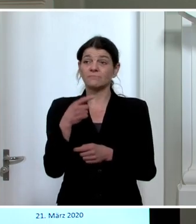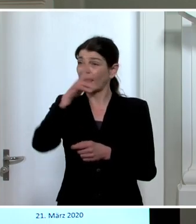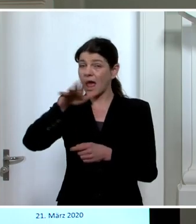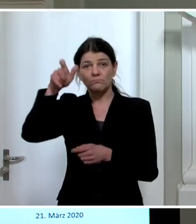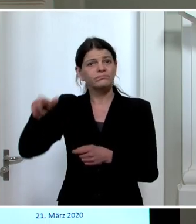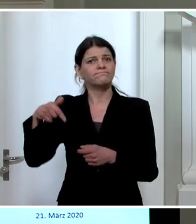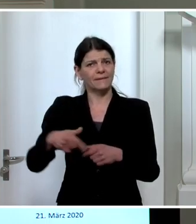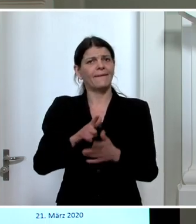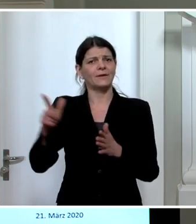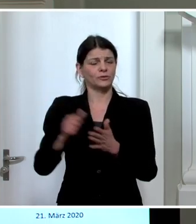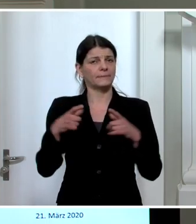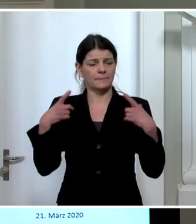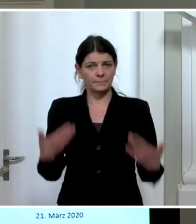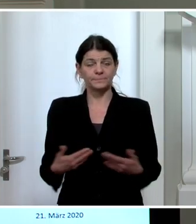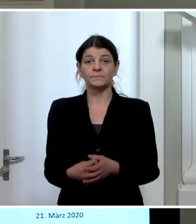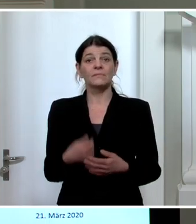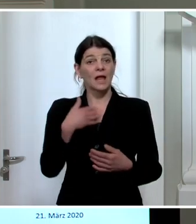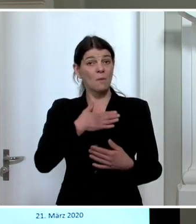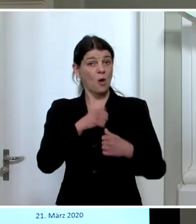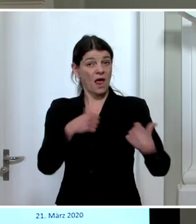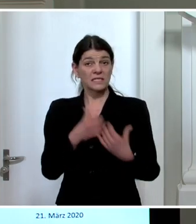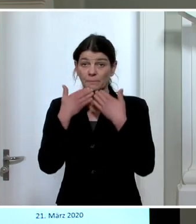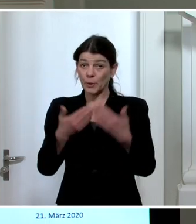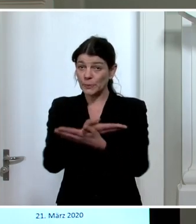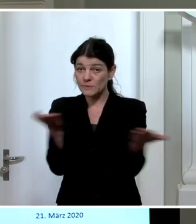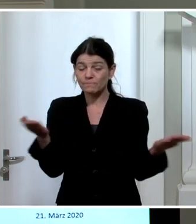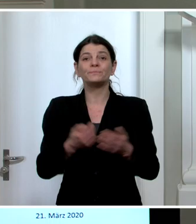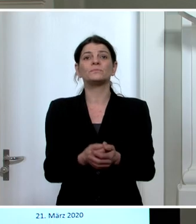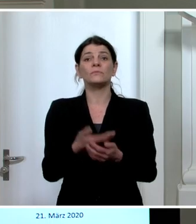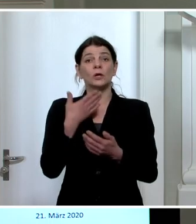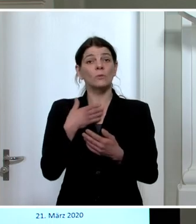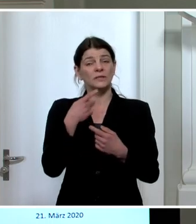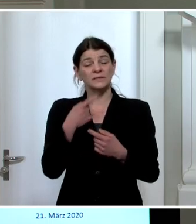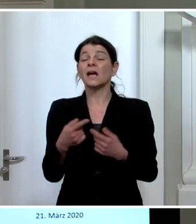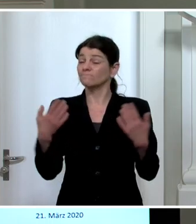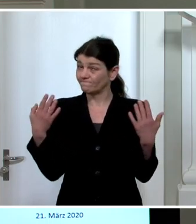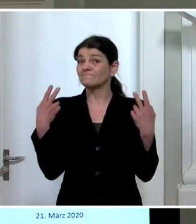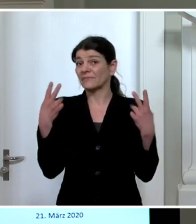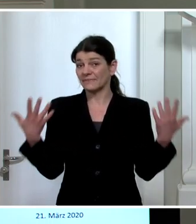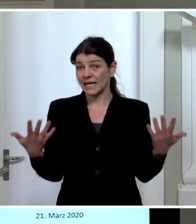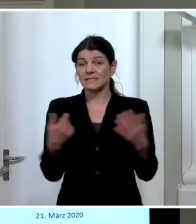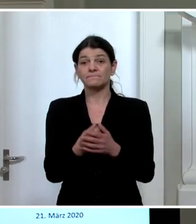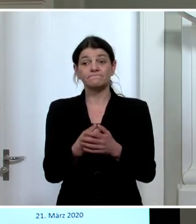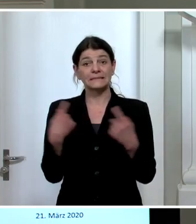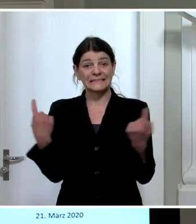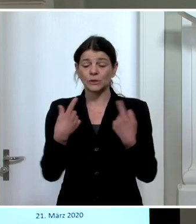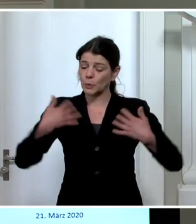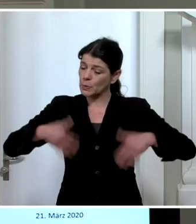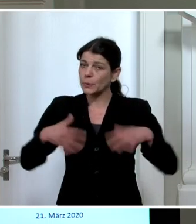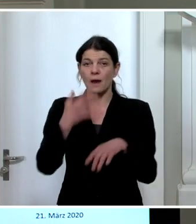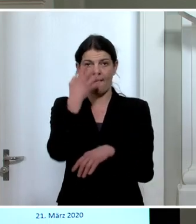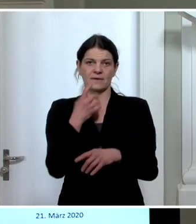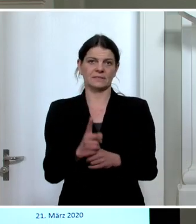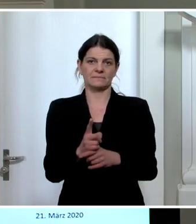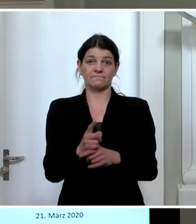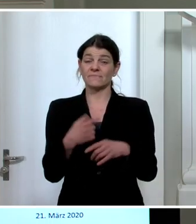leben. Ich möchte Sie herzlich begrüßen heute und möchte betonen, dass die Lage außerordentlich ernst ist.